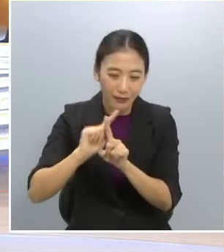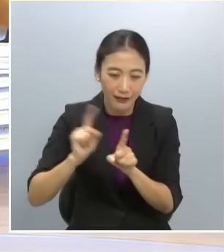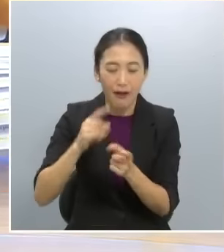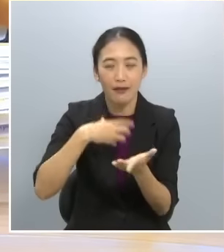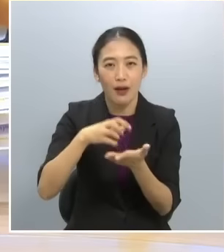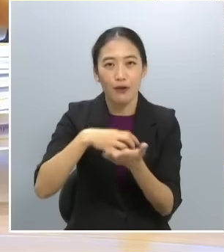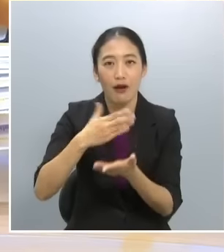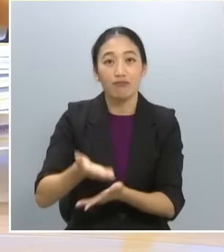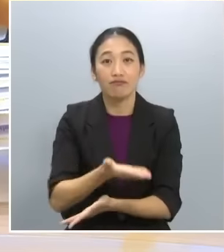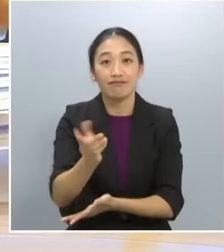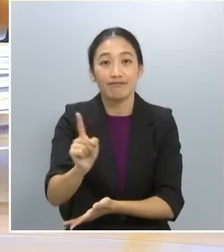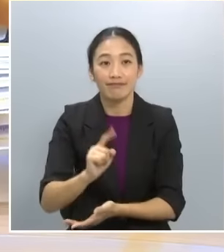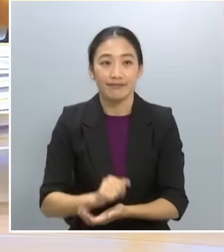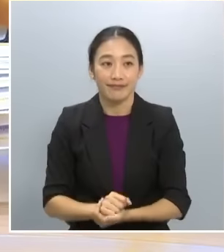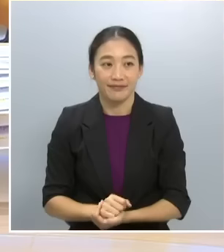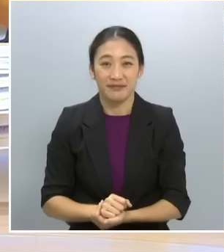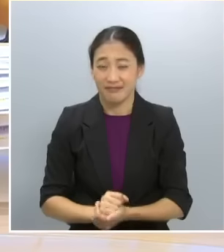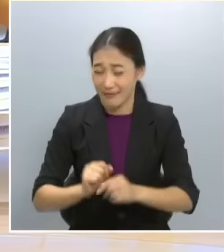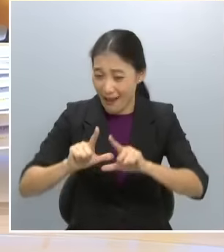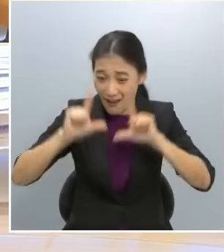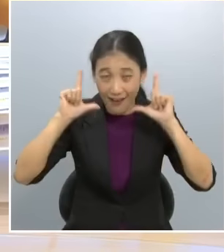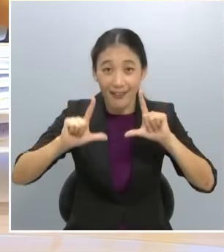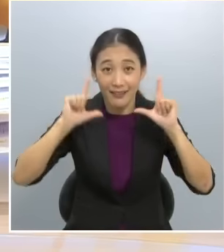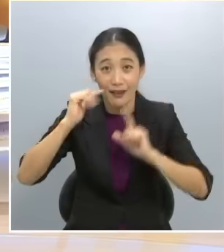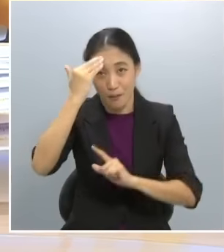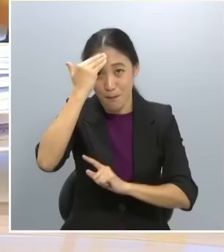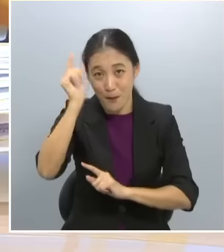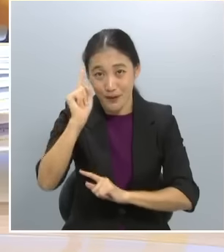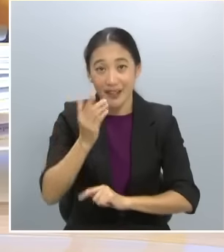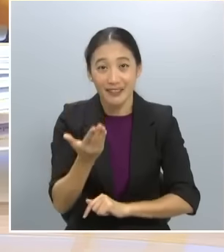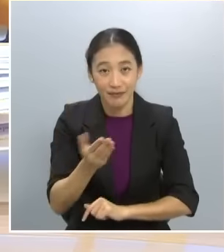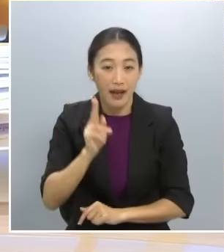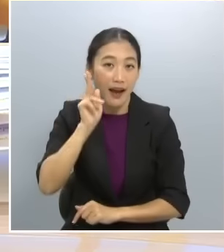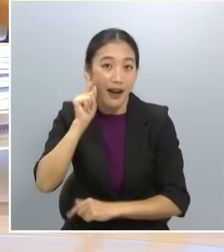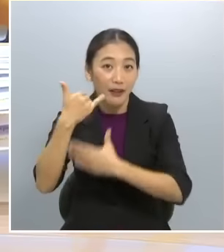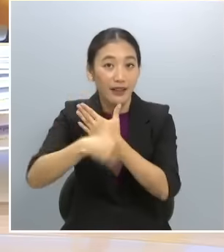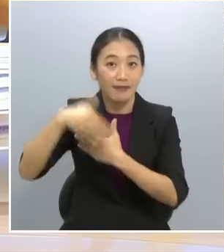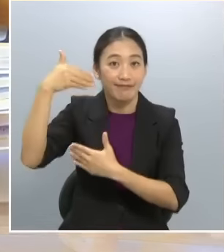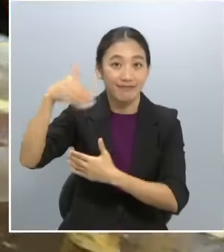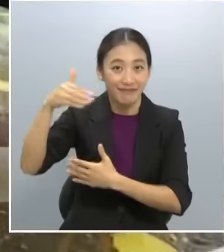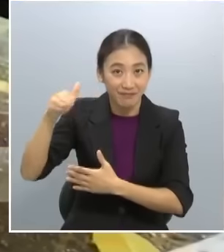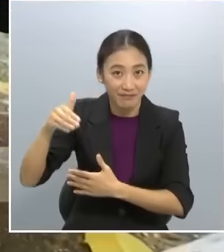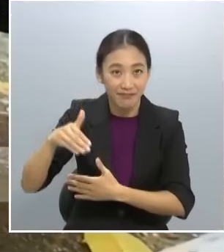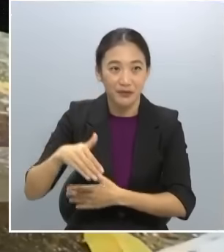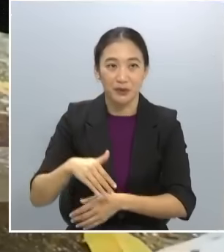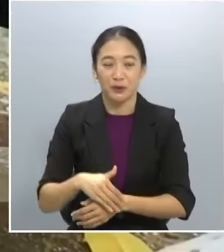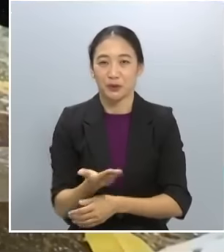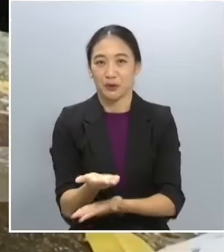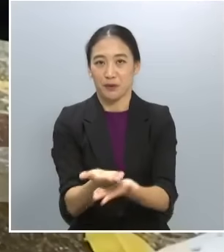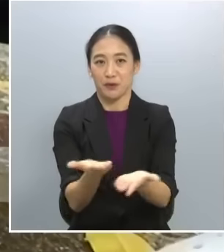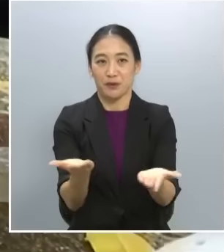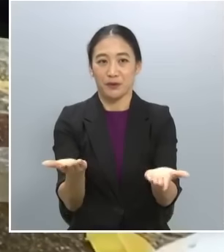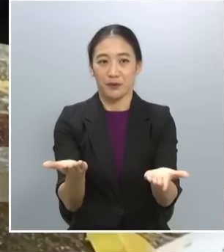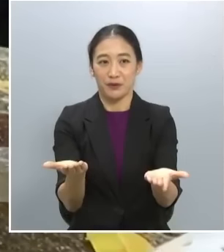หมูเด้งนี่ดังถึงขนาดท่านผู้ชมสำนักข่าวต่างประเทศเขานำเสนอเป็นเรื่องใหญ่แล้วเจ้